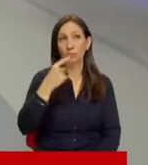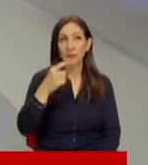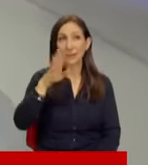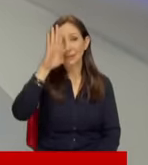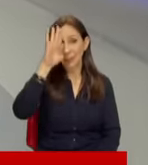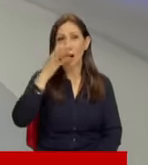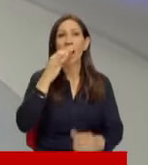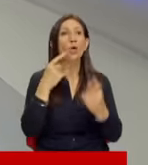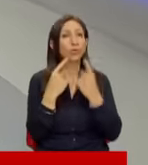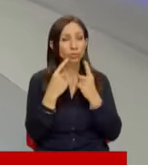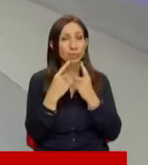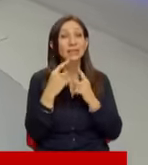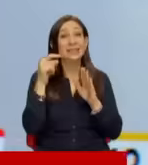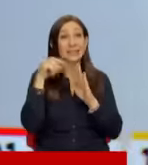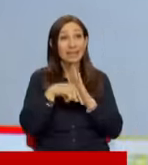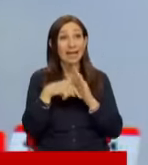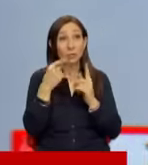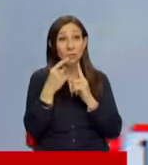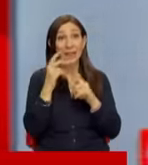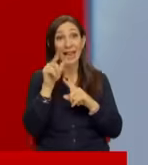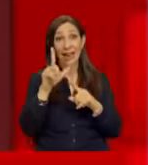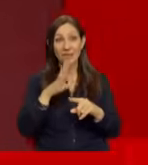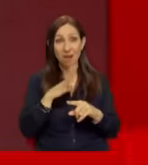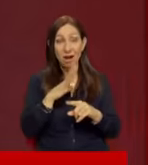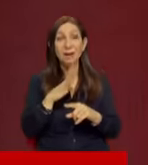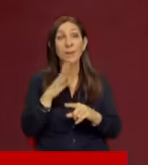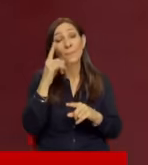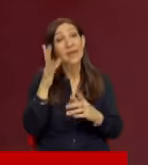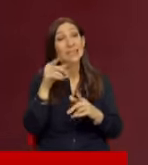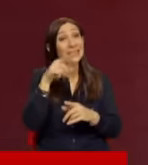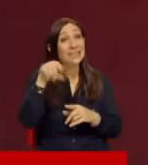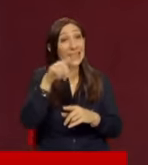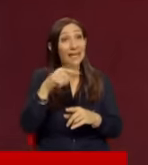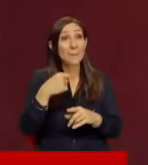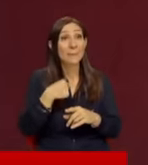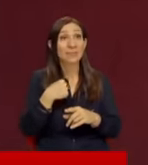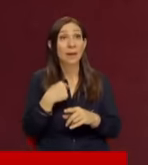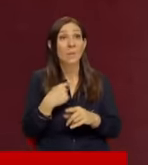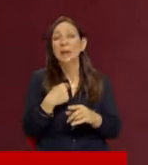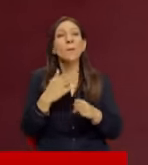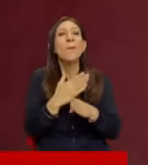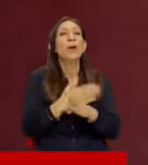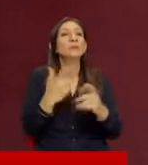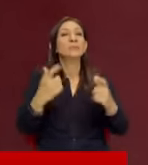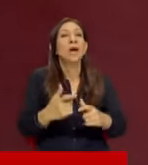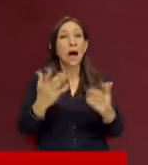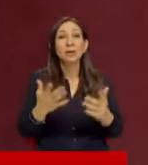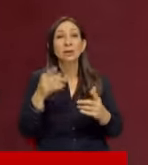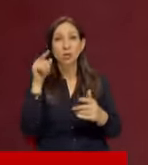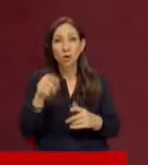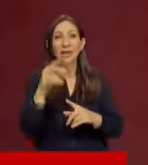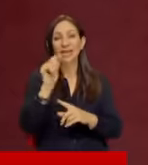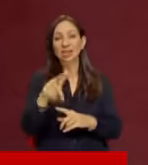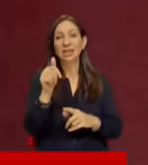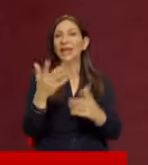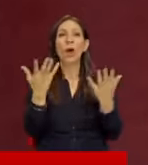İstanbul'u, Ankara'yı konuşacağız. Detaylandıracağımız iller var. Belki sizler de bize, ya ben de memleketimde hatta şu